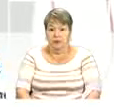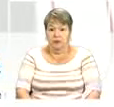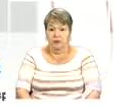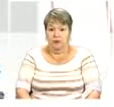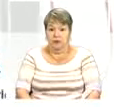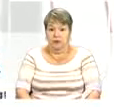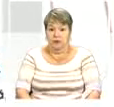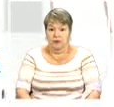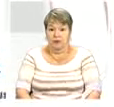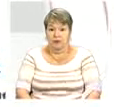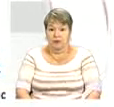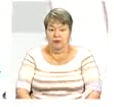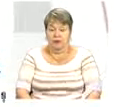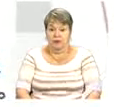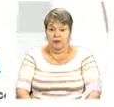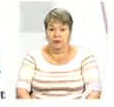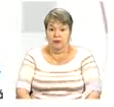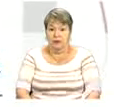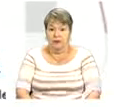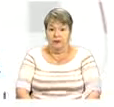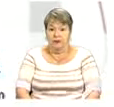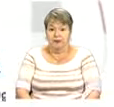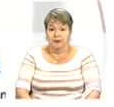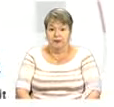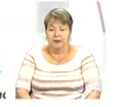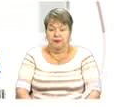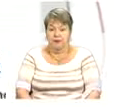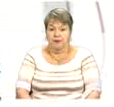γύρω στους 20 πόντους χιόνι.